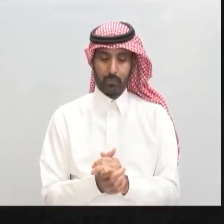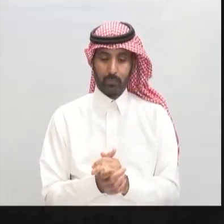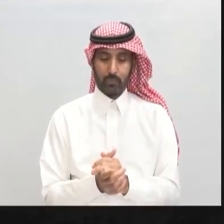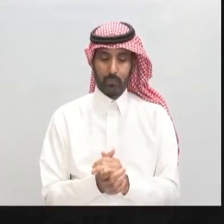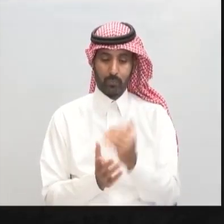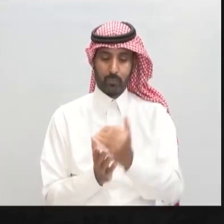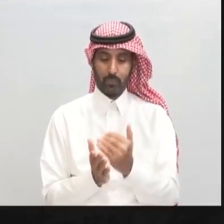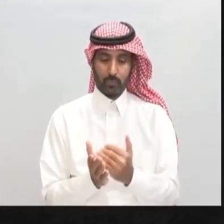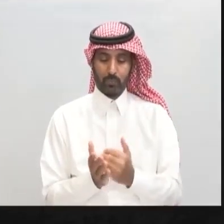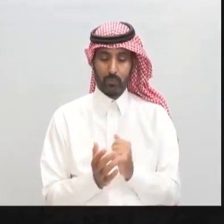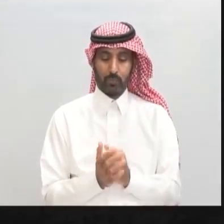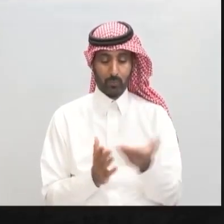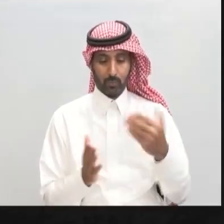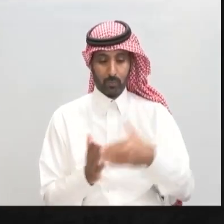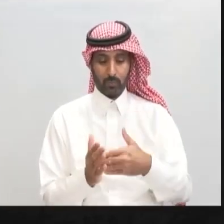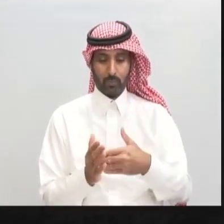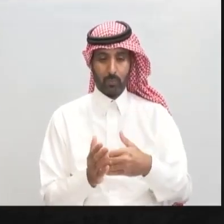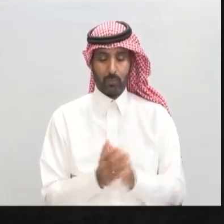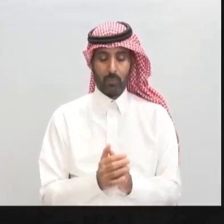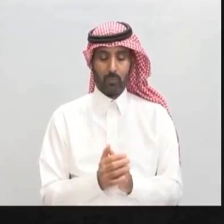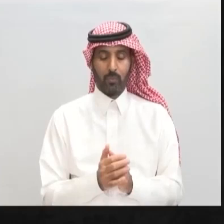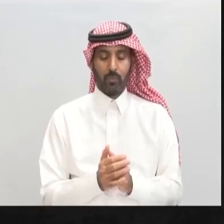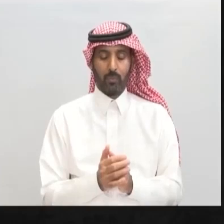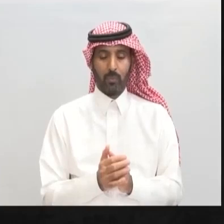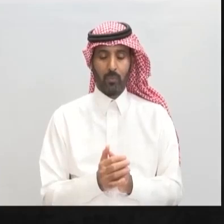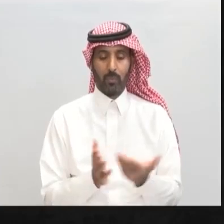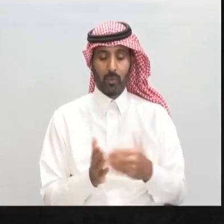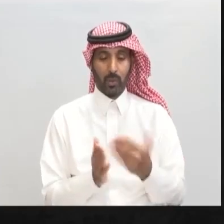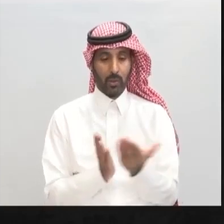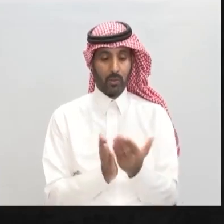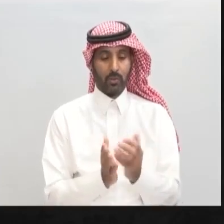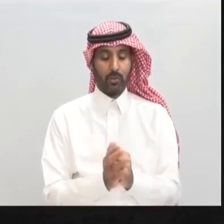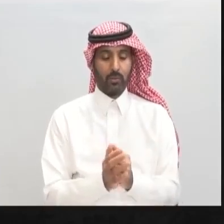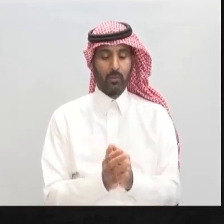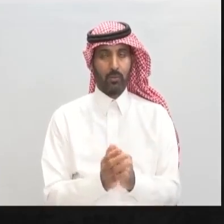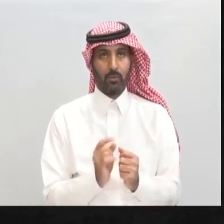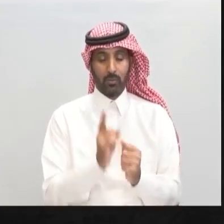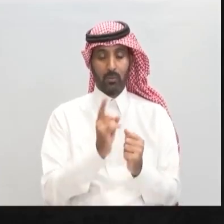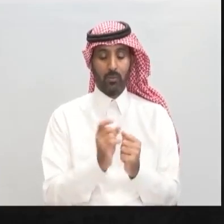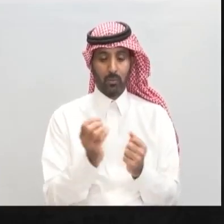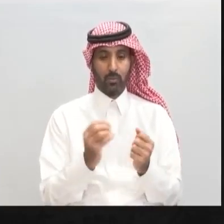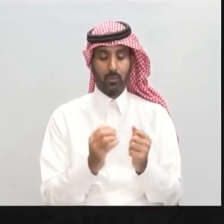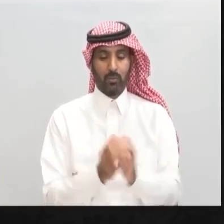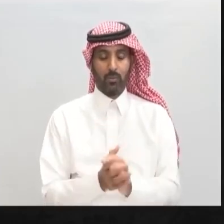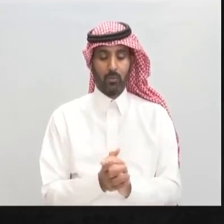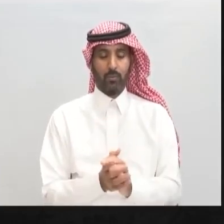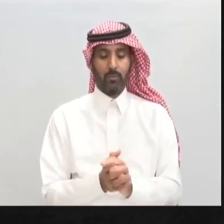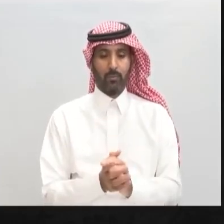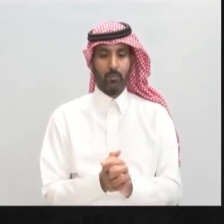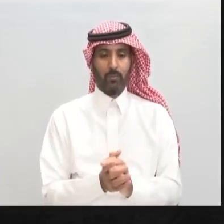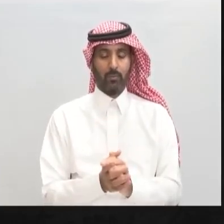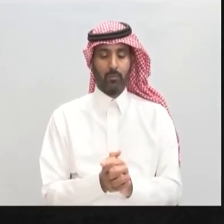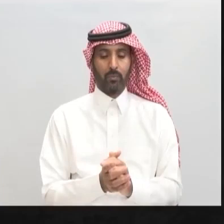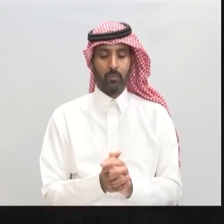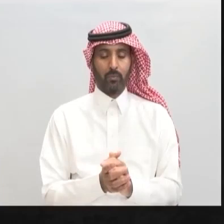السطور وبختم ذلك نكون قد اتينا على ختم درس اليوم سال الله تعالى لي ولكم في ختام درس اليوم